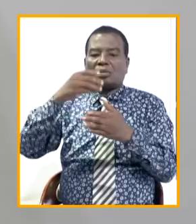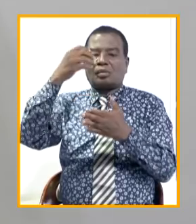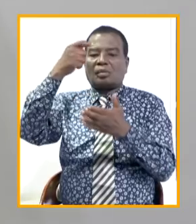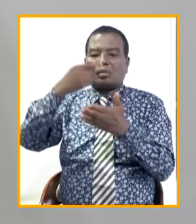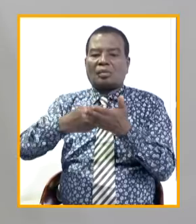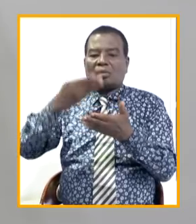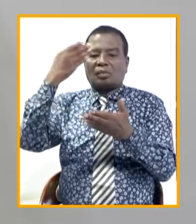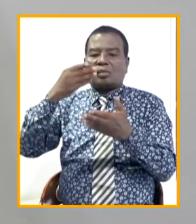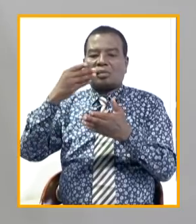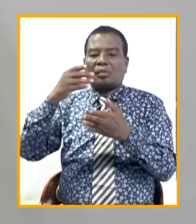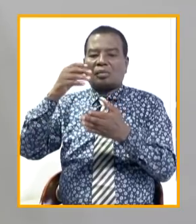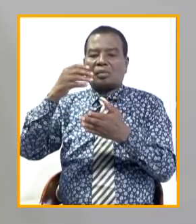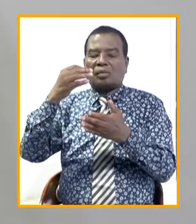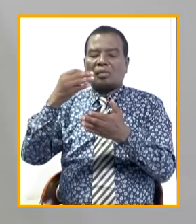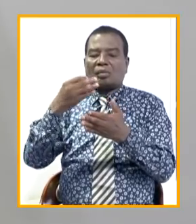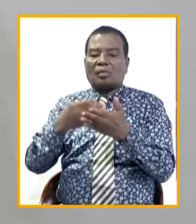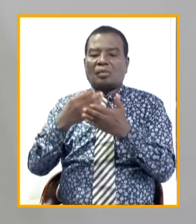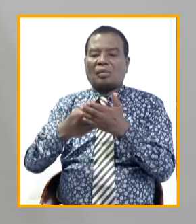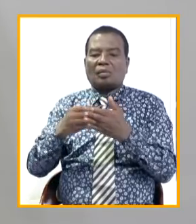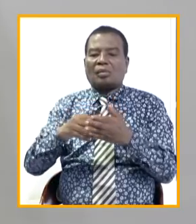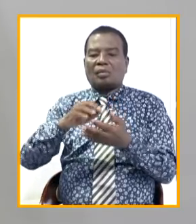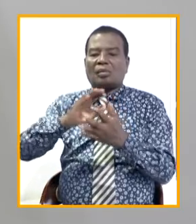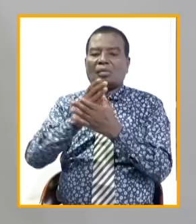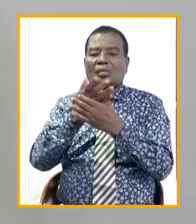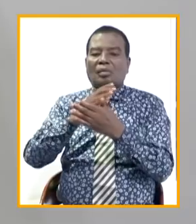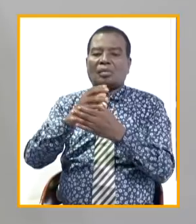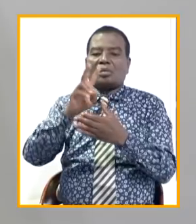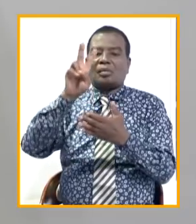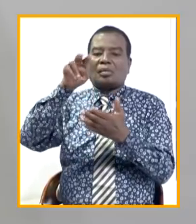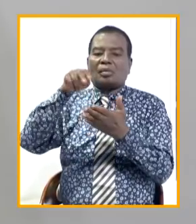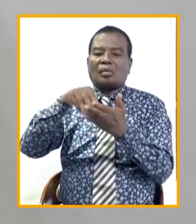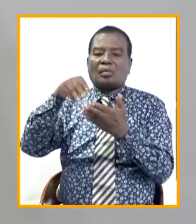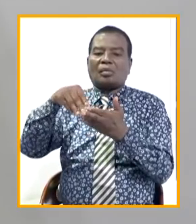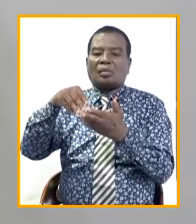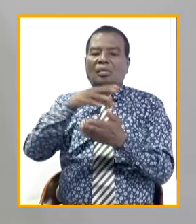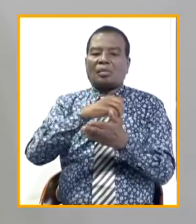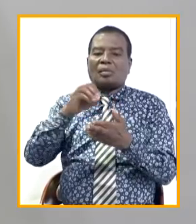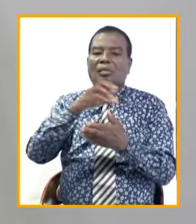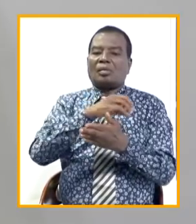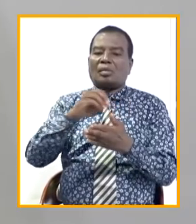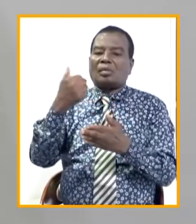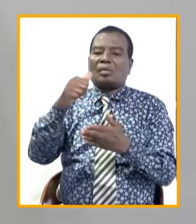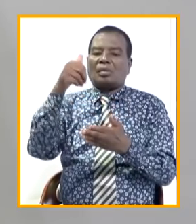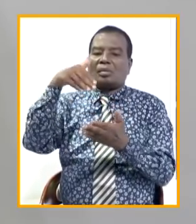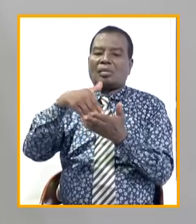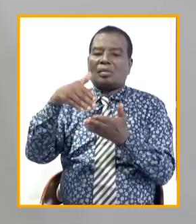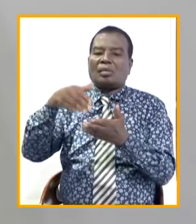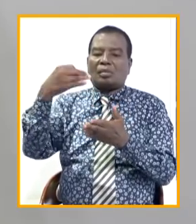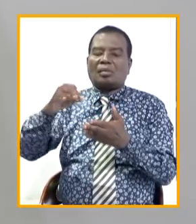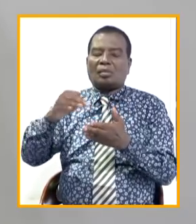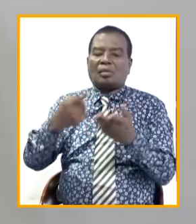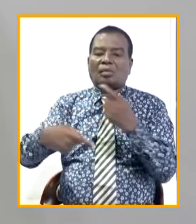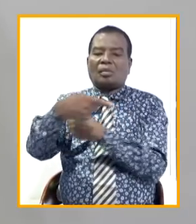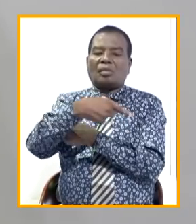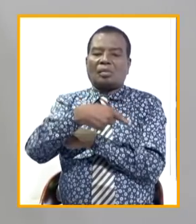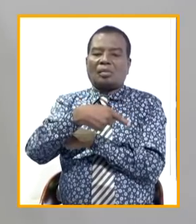sanctions pécuniaires précédemment compris entre 2 millions et 15 millions de francs CFA.